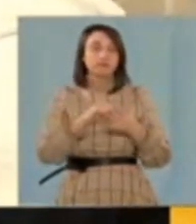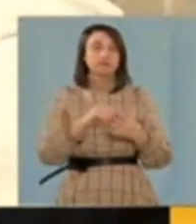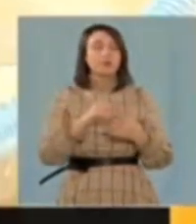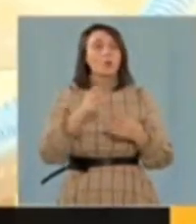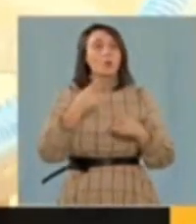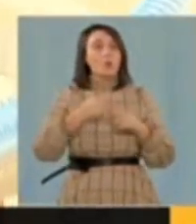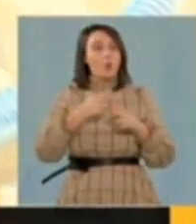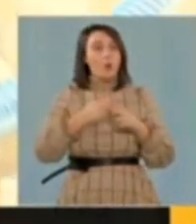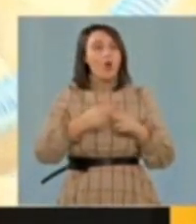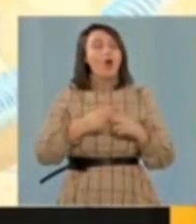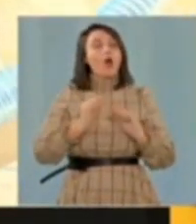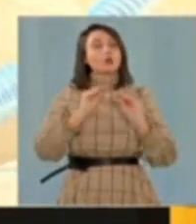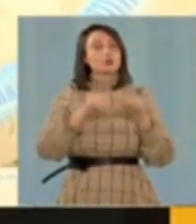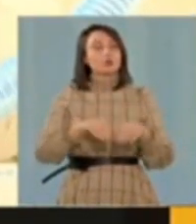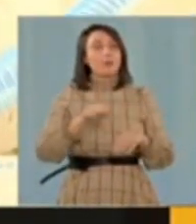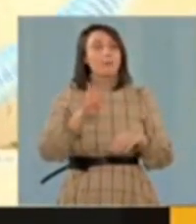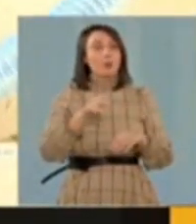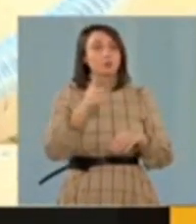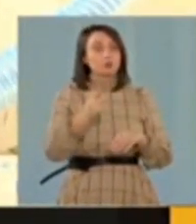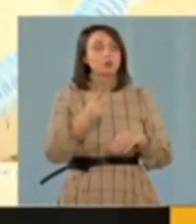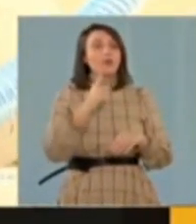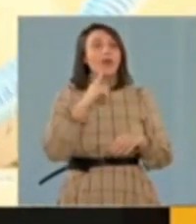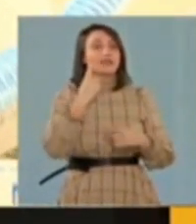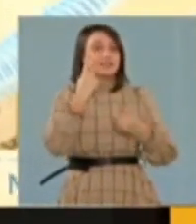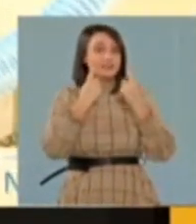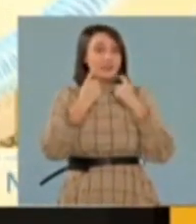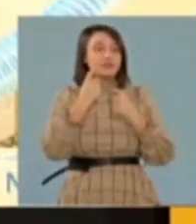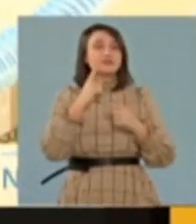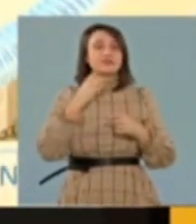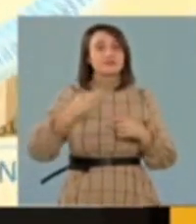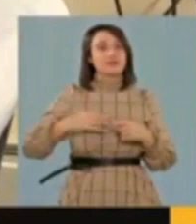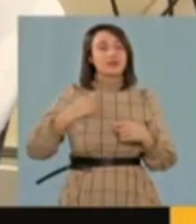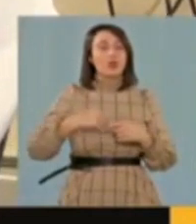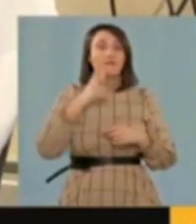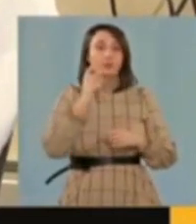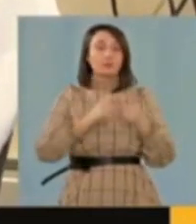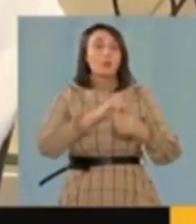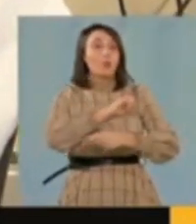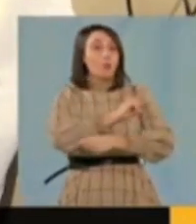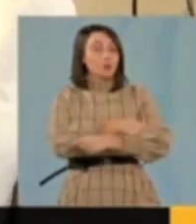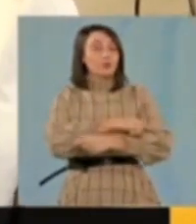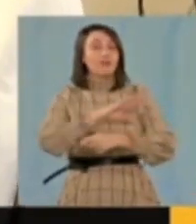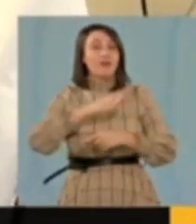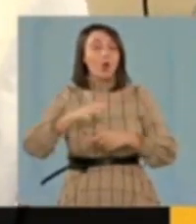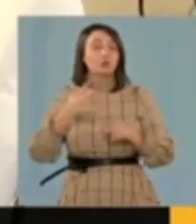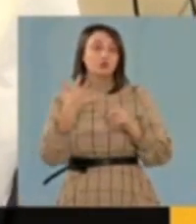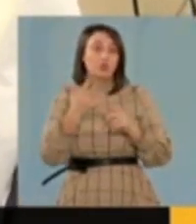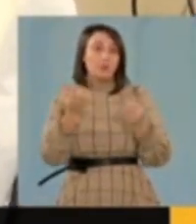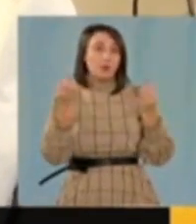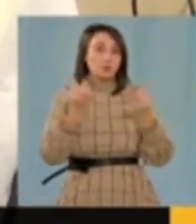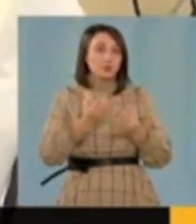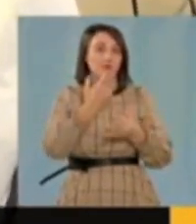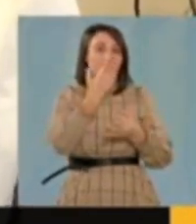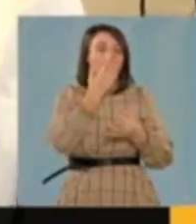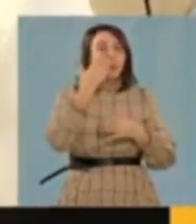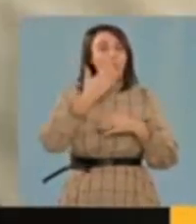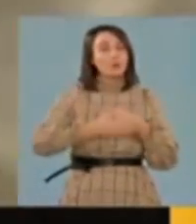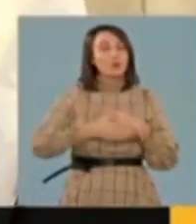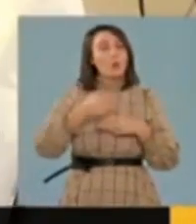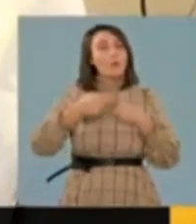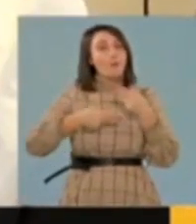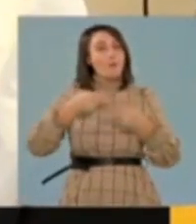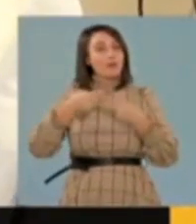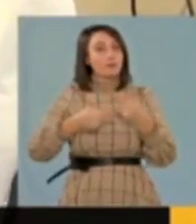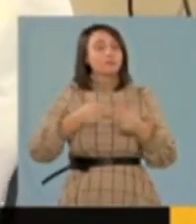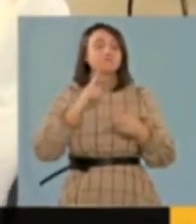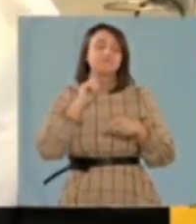boală se ridică la 41. Experții în sănătate au vorbit despre posibilitatea ca valul 5 să fie ceva mai scurt față de ultimul val pandemic,